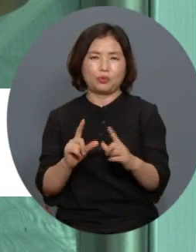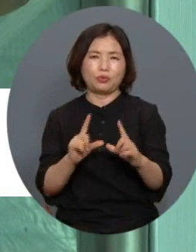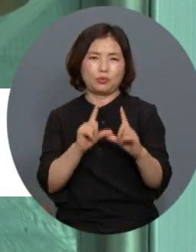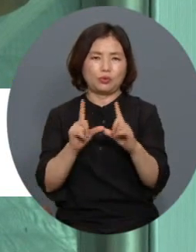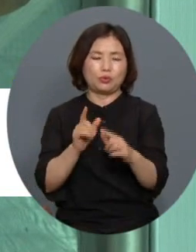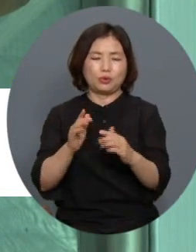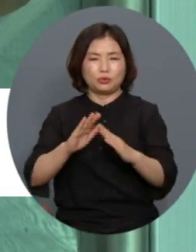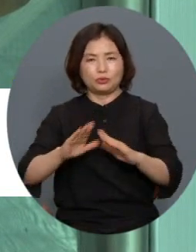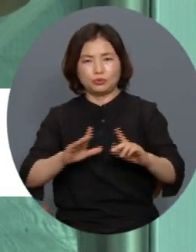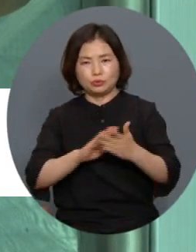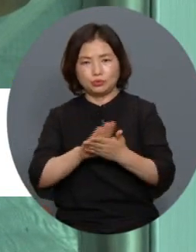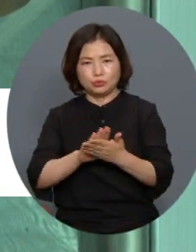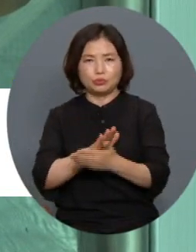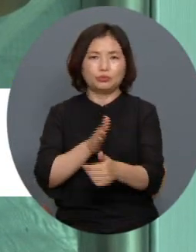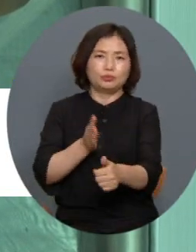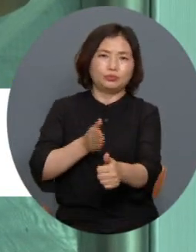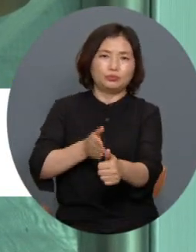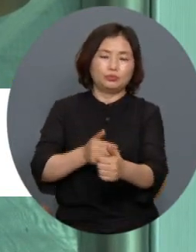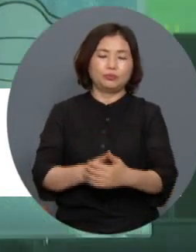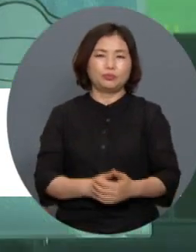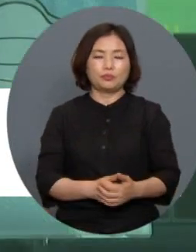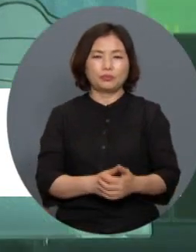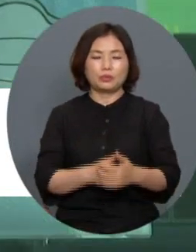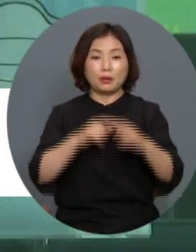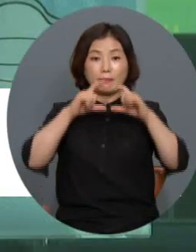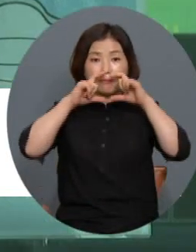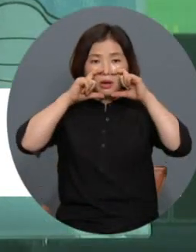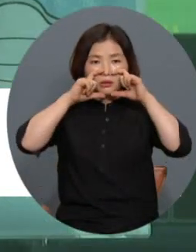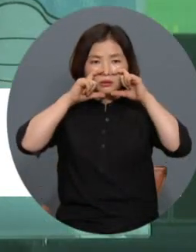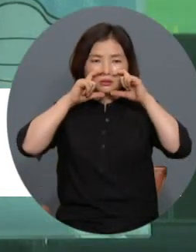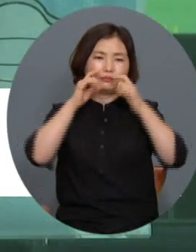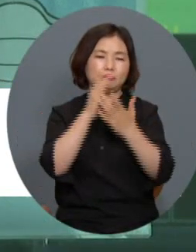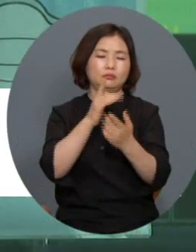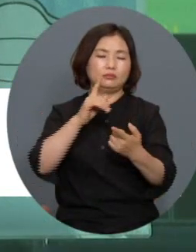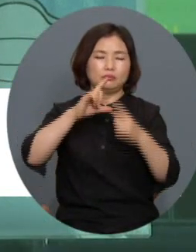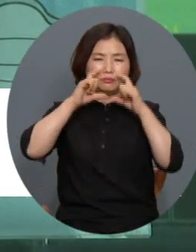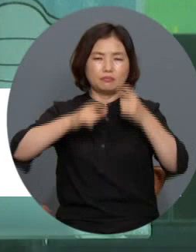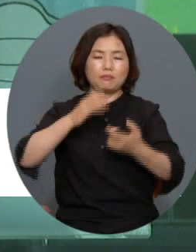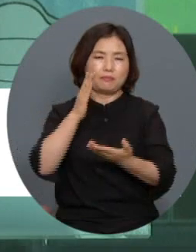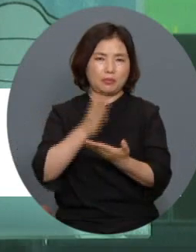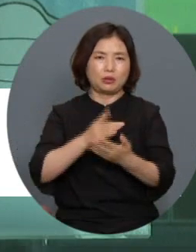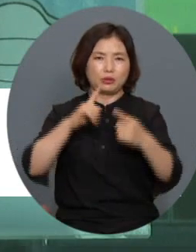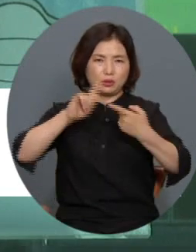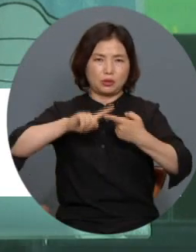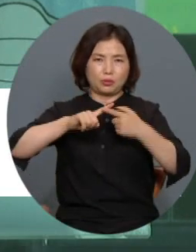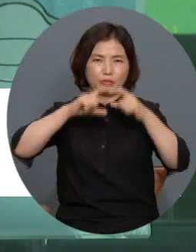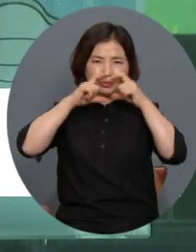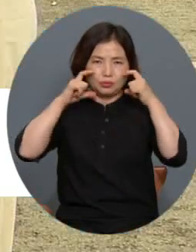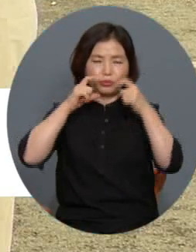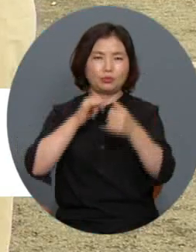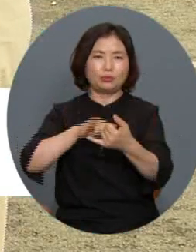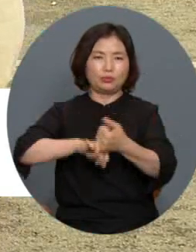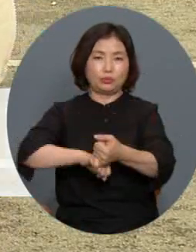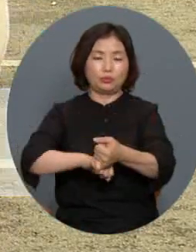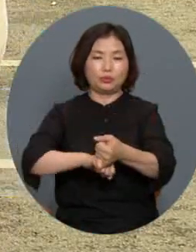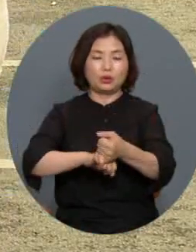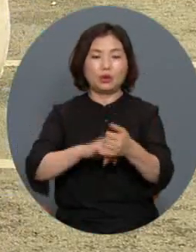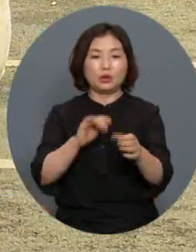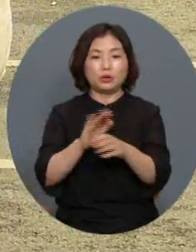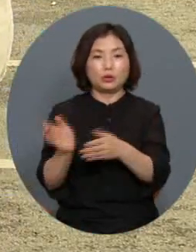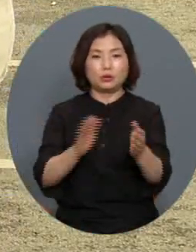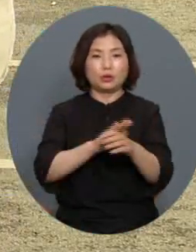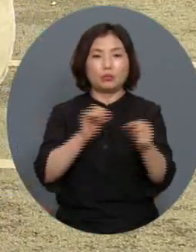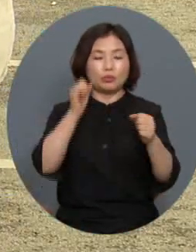보내시기를 했으면 좋겠고요. 그리고 마스크를 벗을 수 있는 그런 상황들을 최대한 안 만들어서.